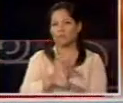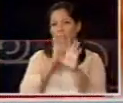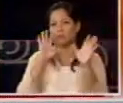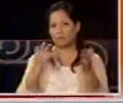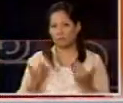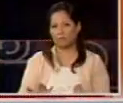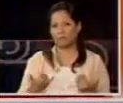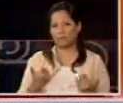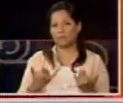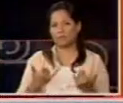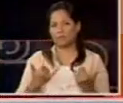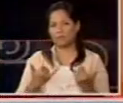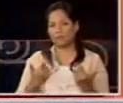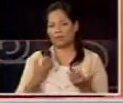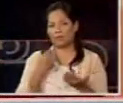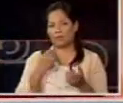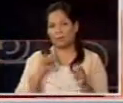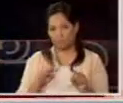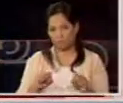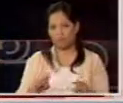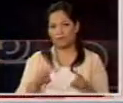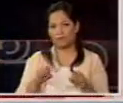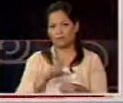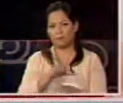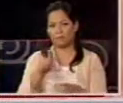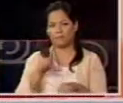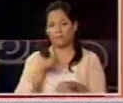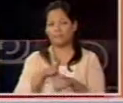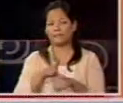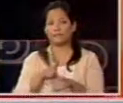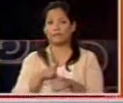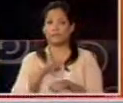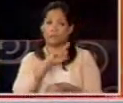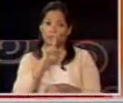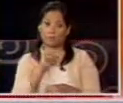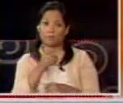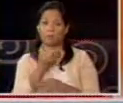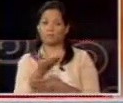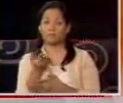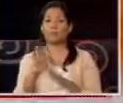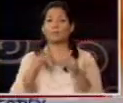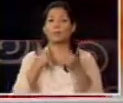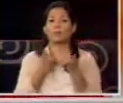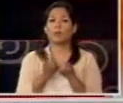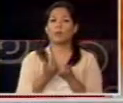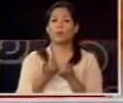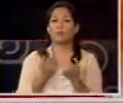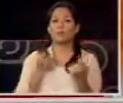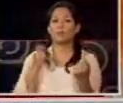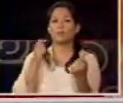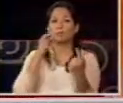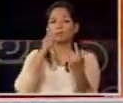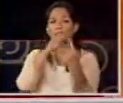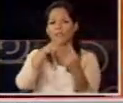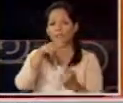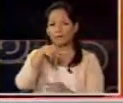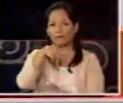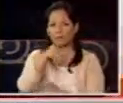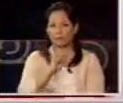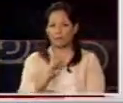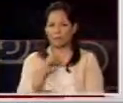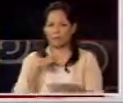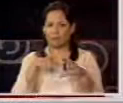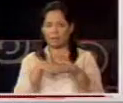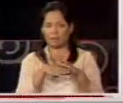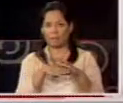ang may proceeds ang bintahan ng lupa. Palagi ko ang tinatanong ninyo is how did it reach PSBank. Mm-hmm.